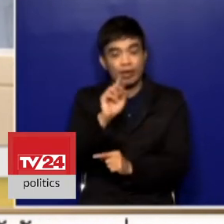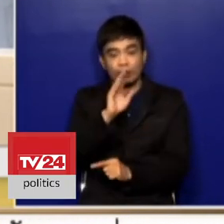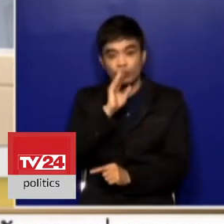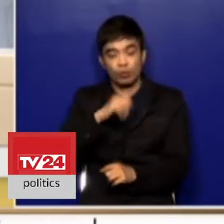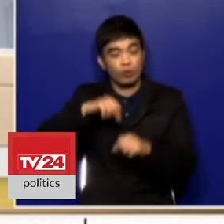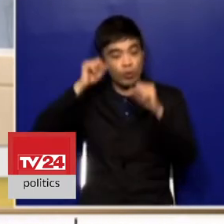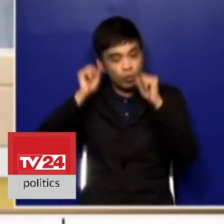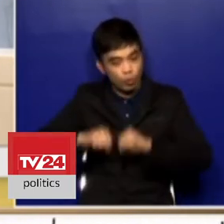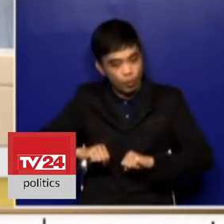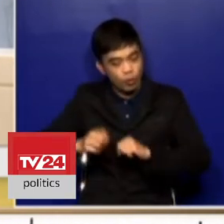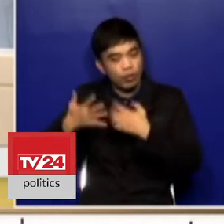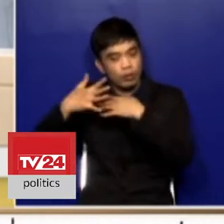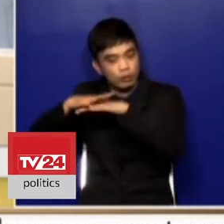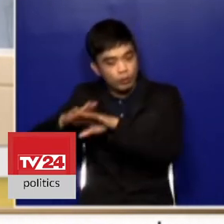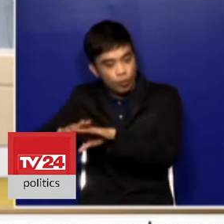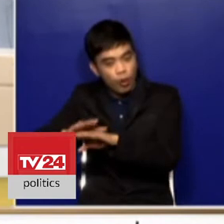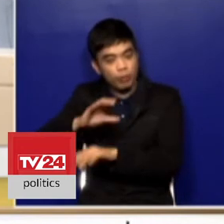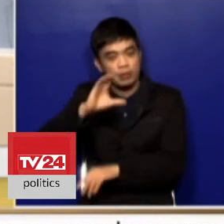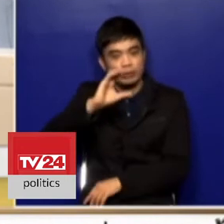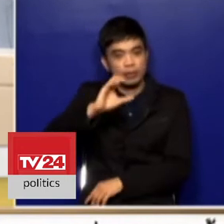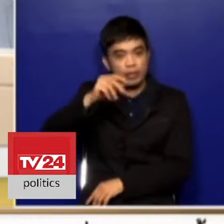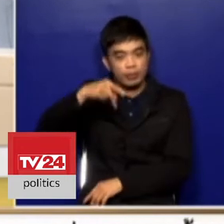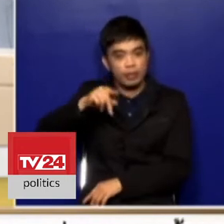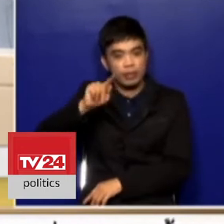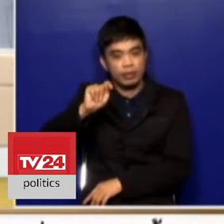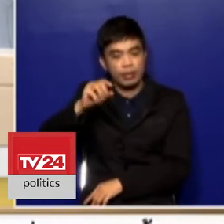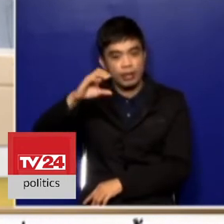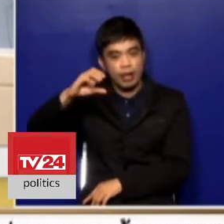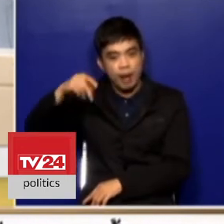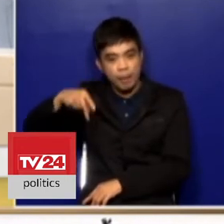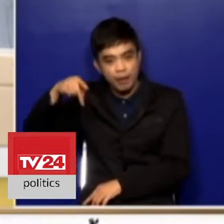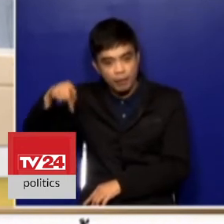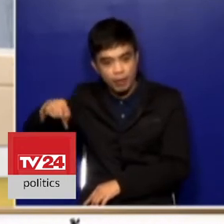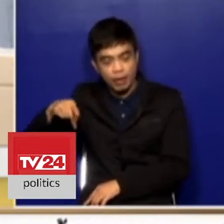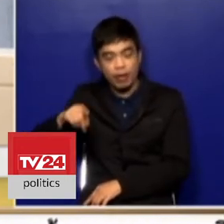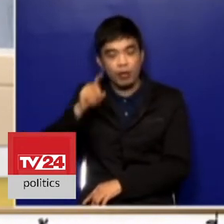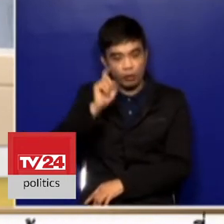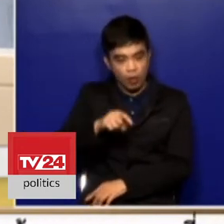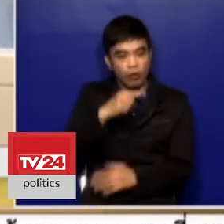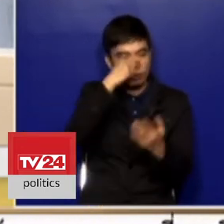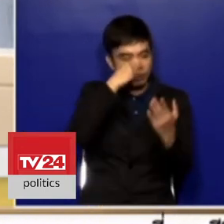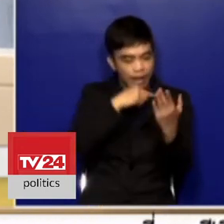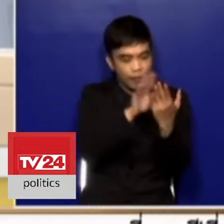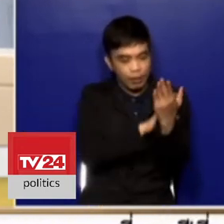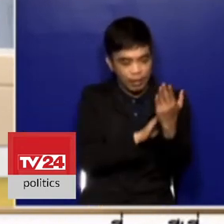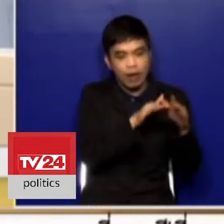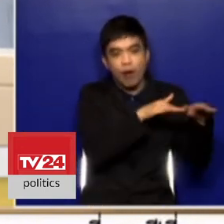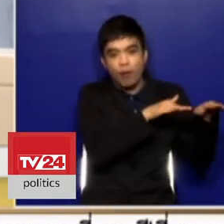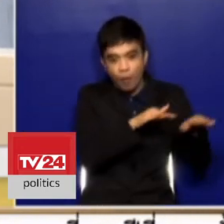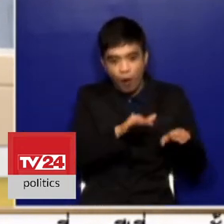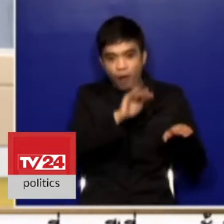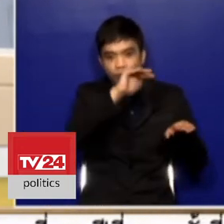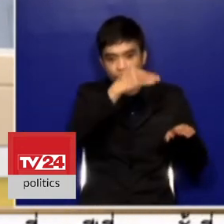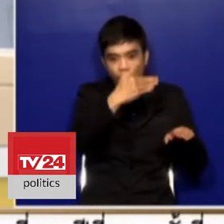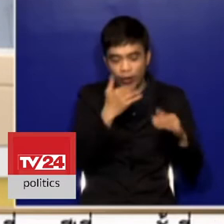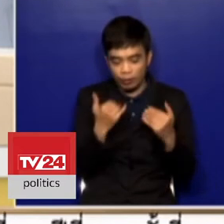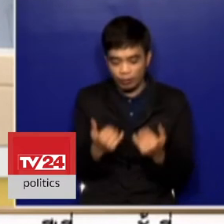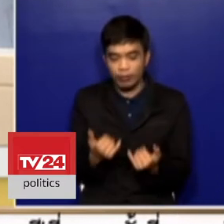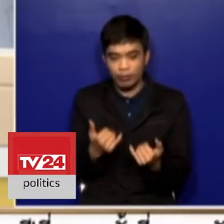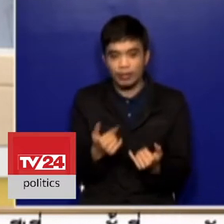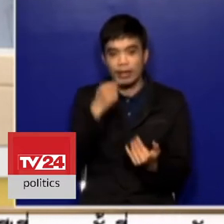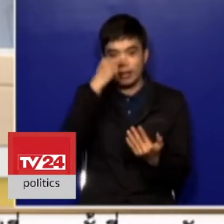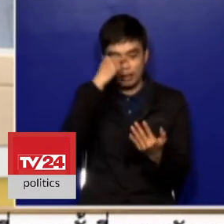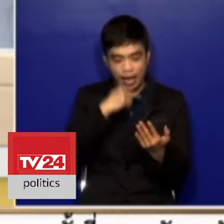ใจเข้าร่วมความตกลงซีพีหรือไม่นั้นขึ้นอยู่กับความพร้อมของประเทศซึ่งปัจจุบันไทยยังจำเป็นต้อง